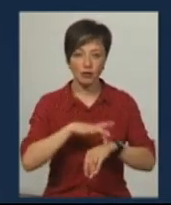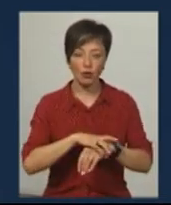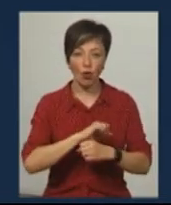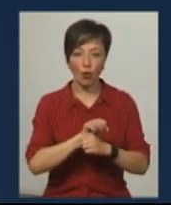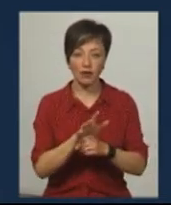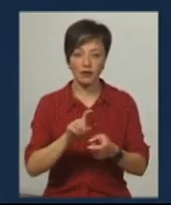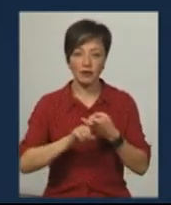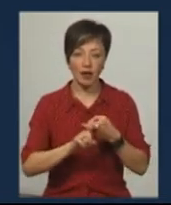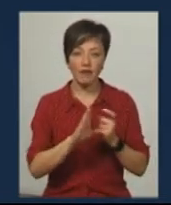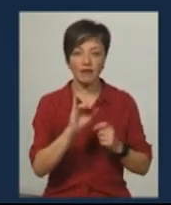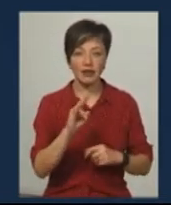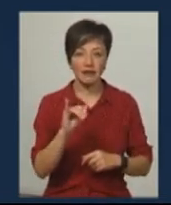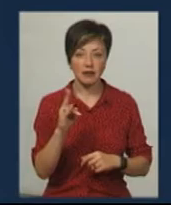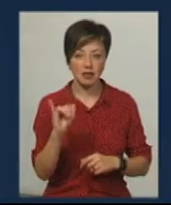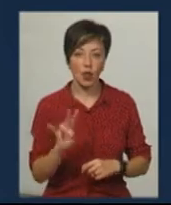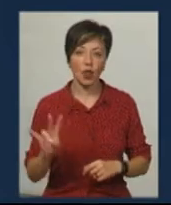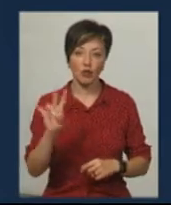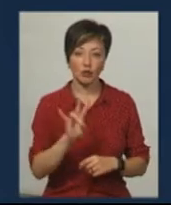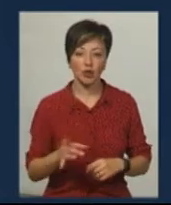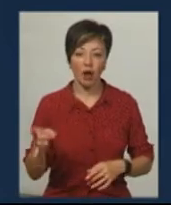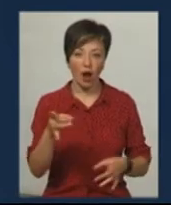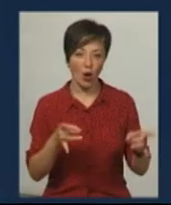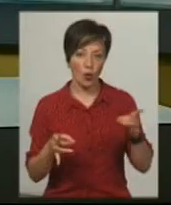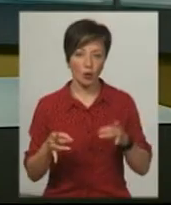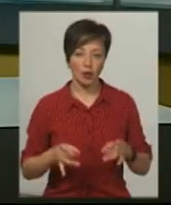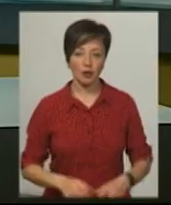коронавірусну інфекцію у Віньковецькому та Новоушицькому районах.